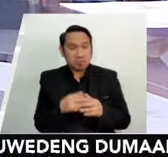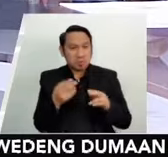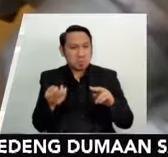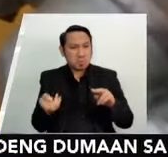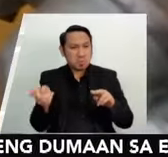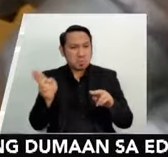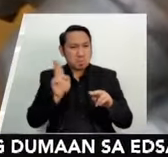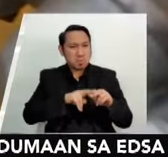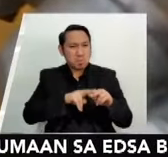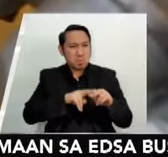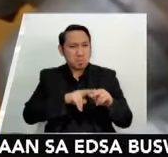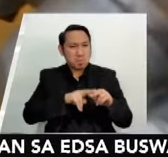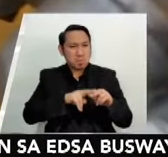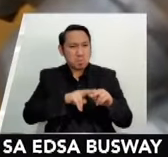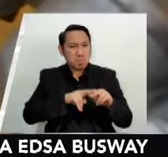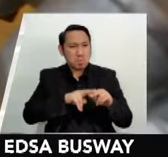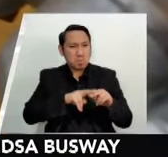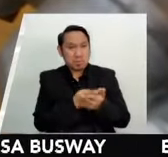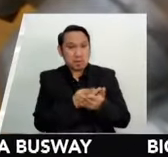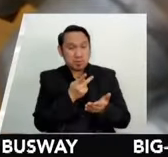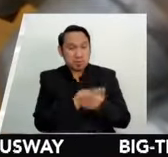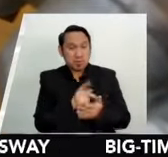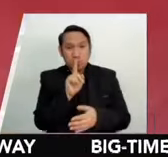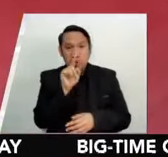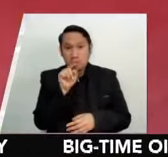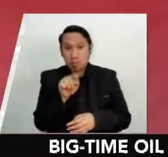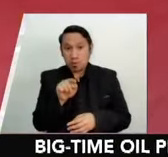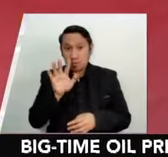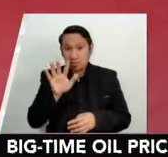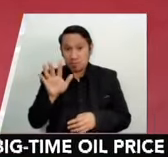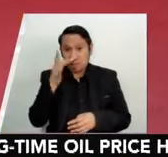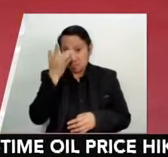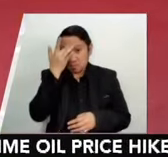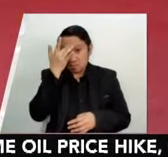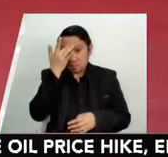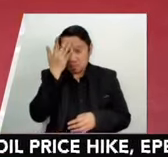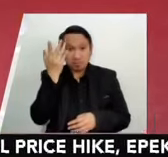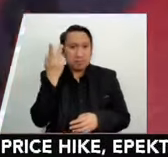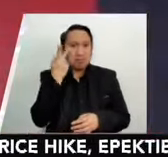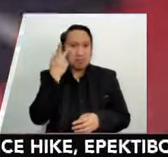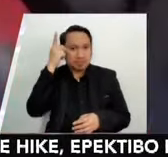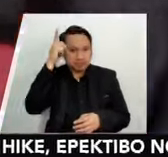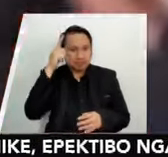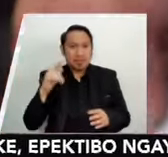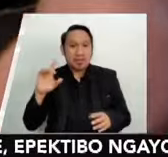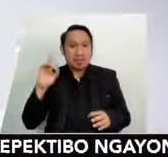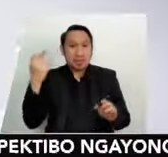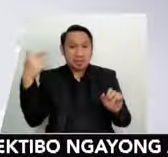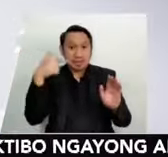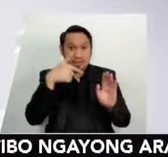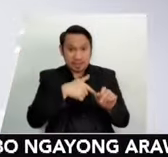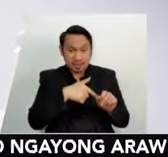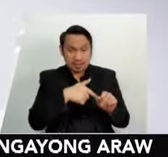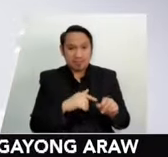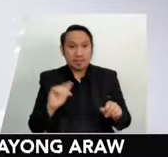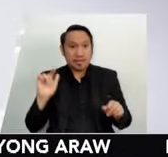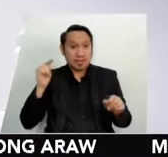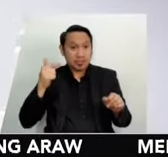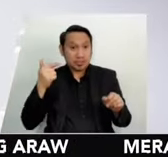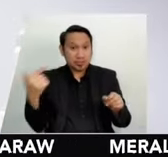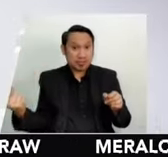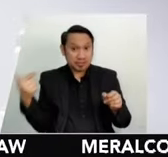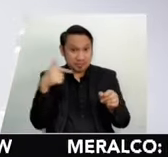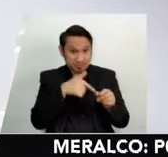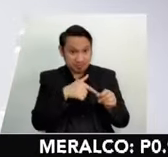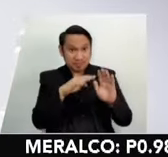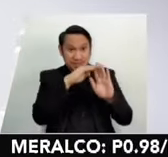petrolyo. 1 peso 55 centavos ang dagdag singil sa kada litro ng diesel. 1 peso at 10 centavos naman sa kada litro ng